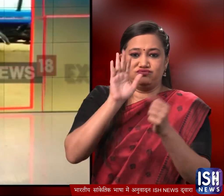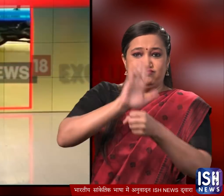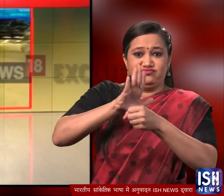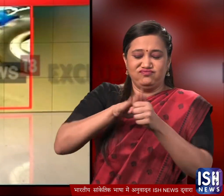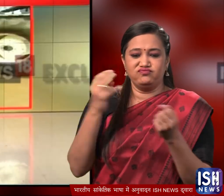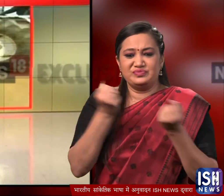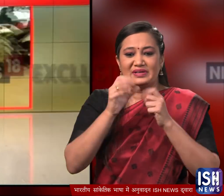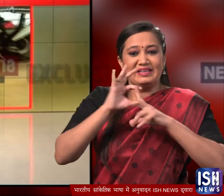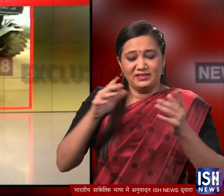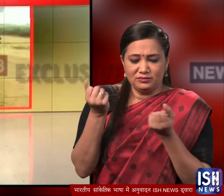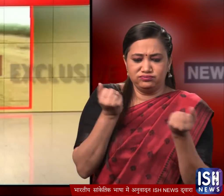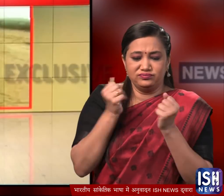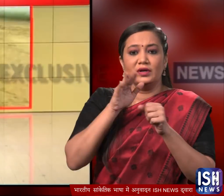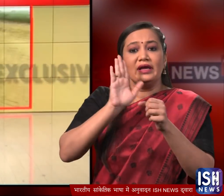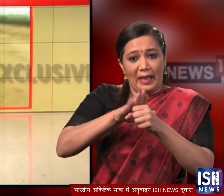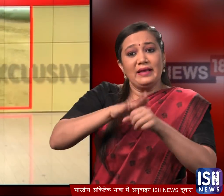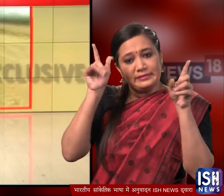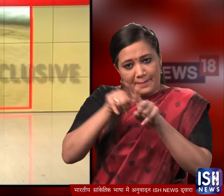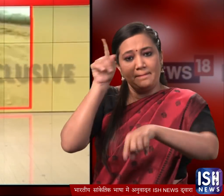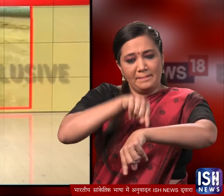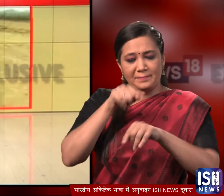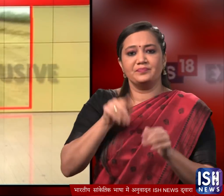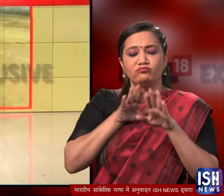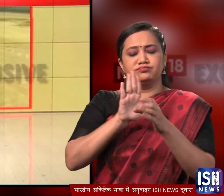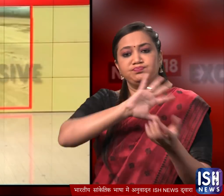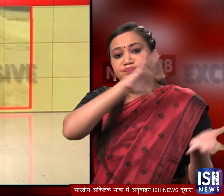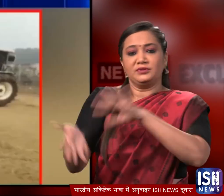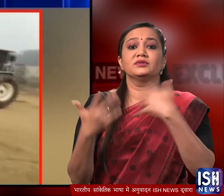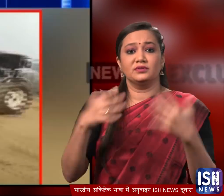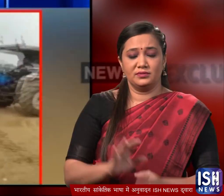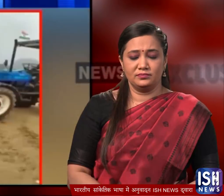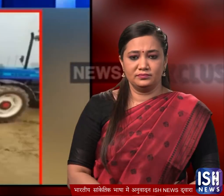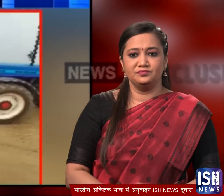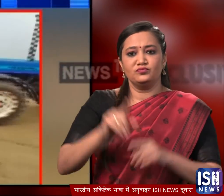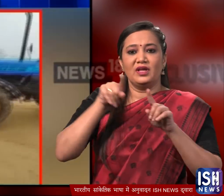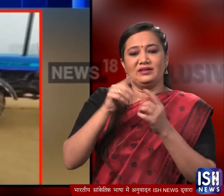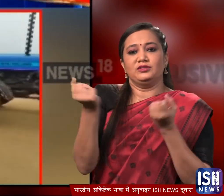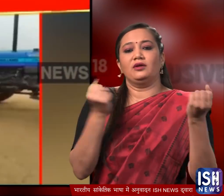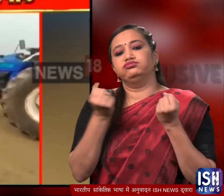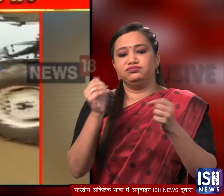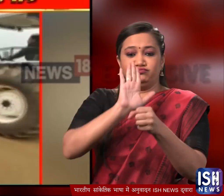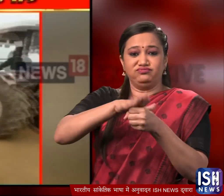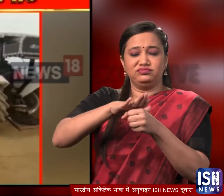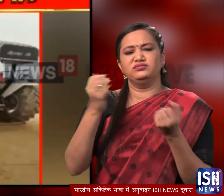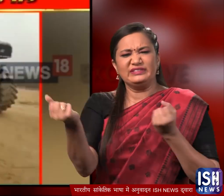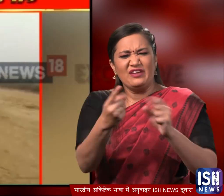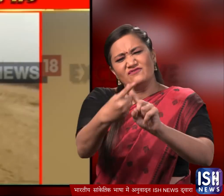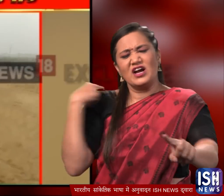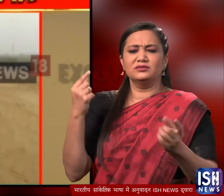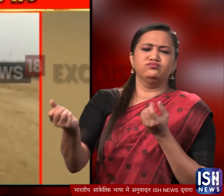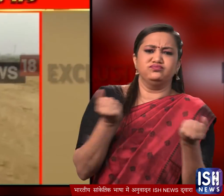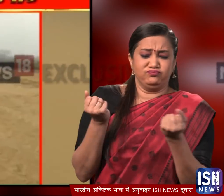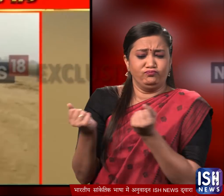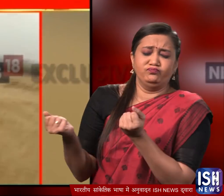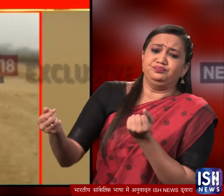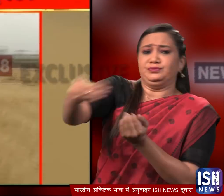एक ट्रैक्टर बेकाबू होकर पलट गया। यह हादसा किसानों के ट्रैक्टर मार्च के दौरान हुआ, जब एक आदमी उस पर सवार होकर उसे